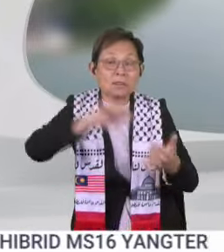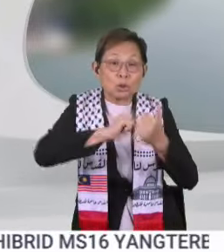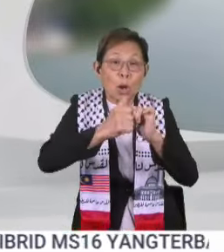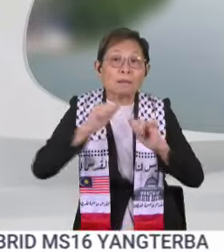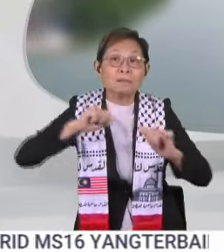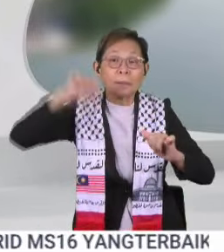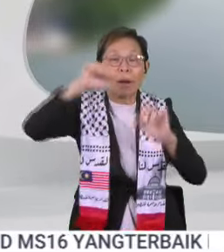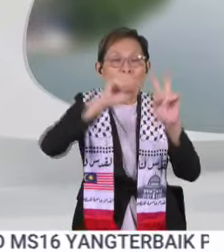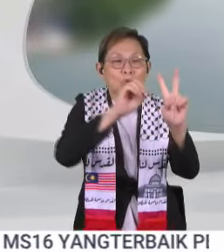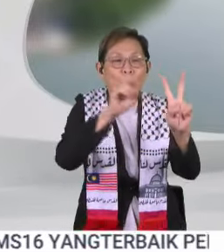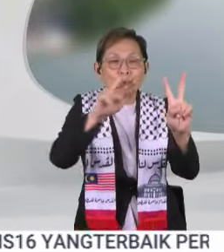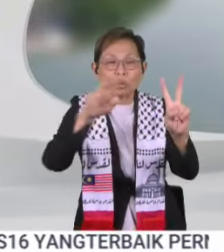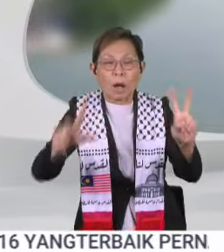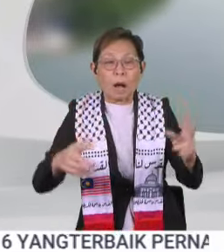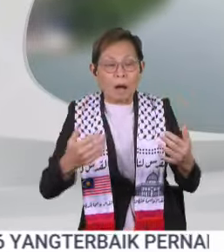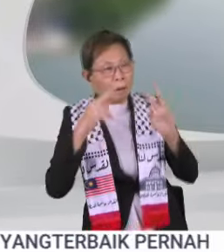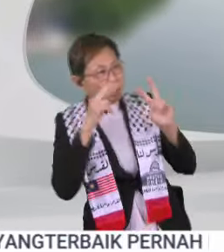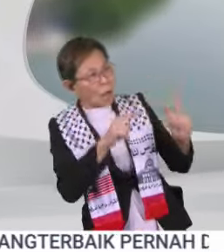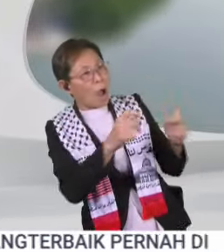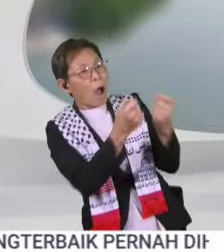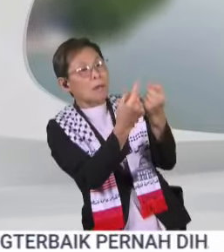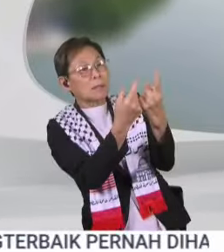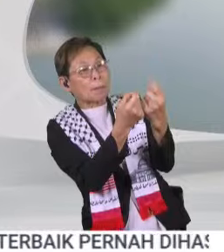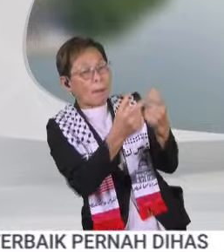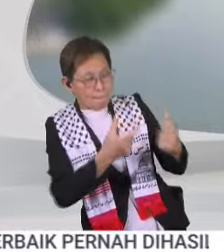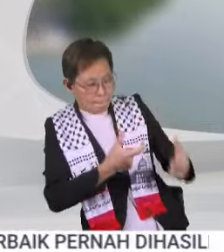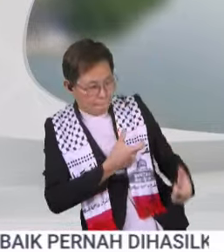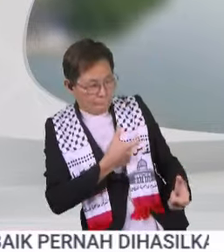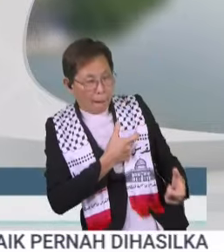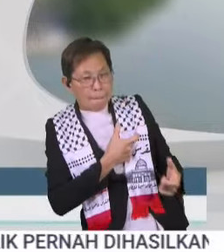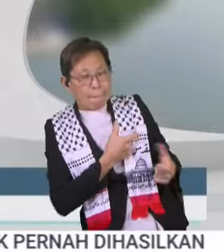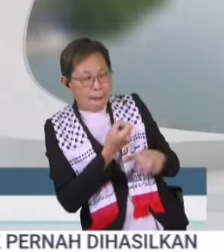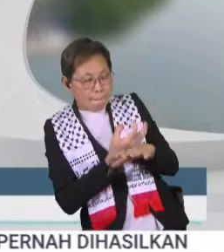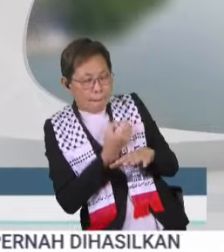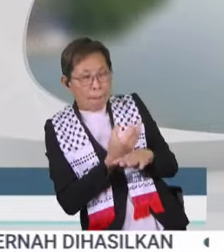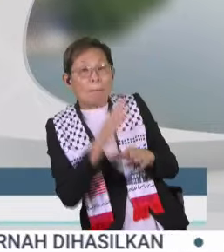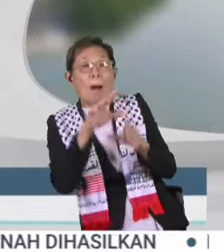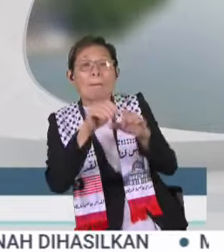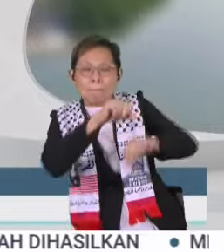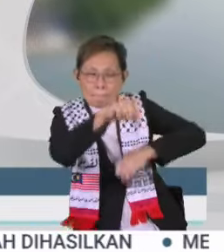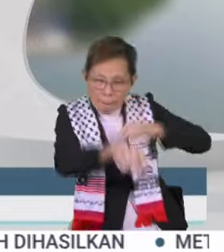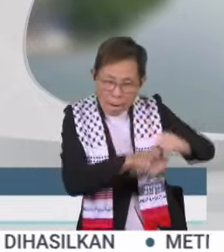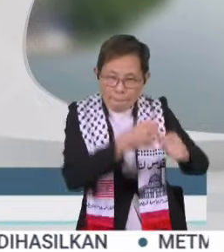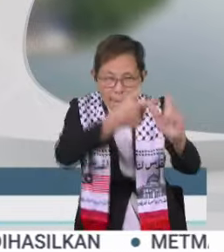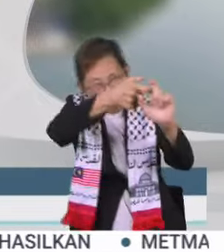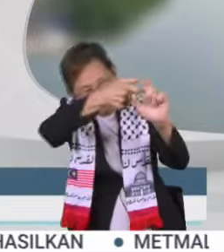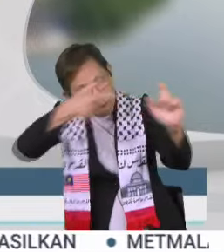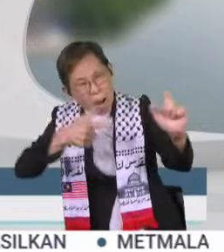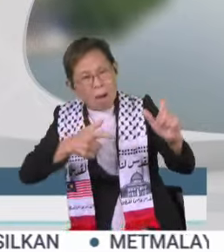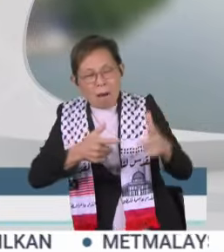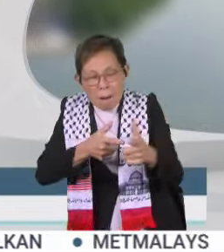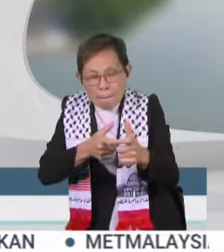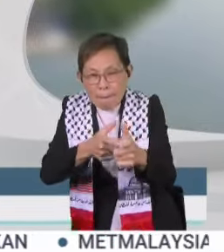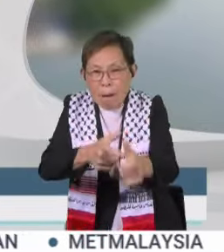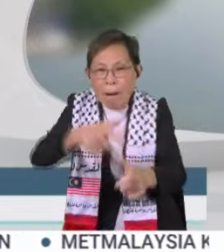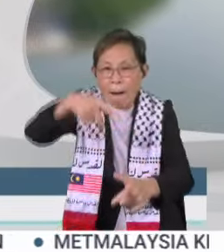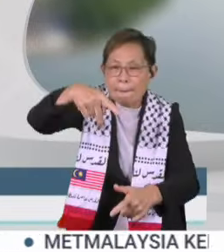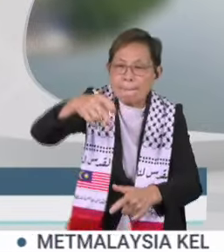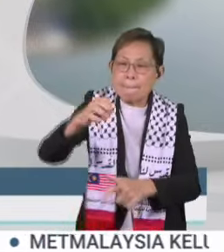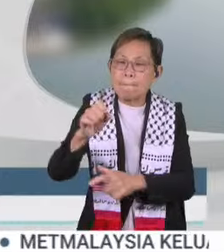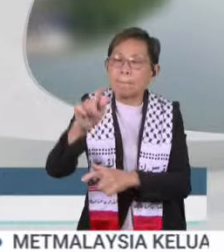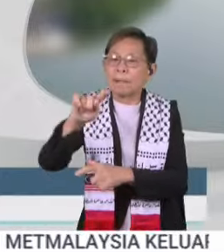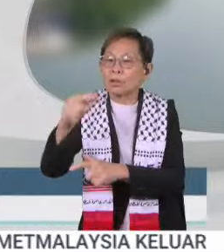hari ini menyaksikan 11 lagi pingat emas dipertandingkan melibatkan berbasikal memanah olahraga petong dan